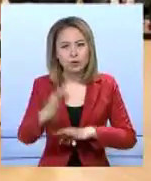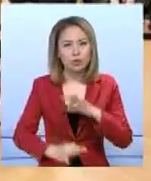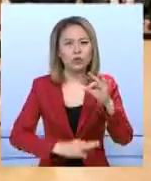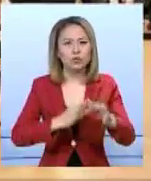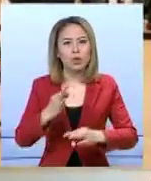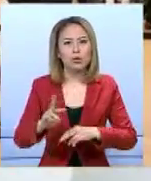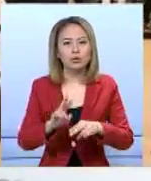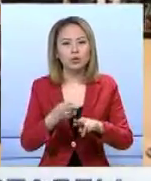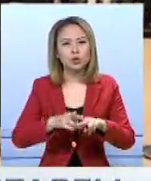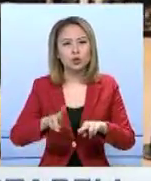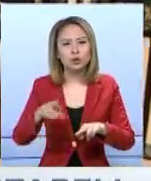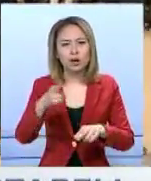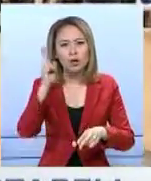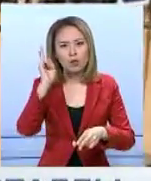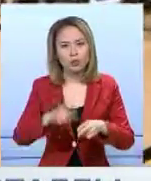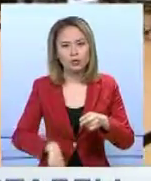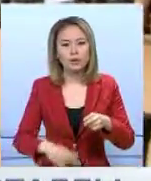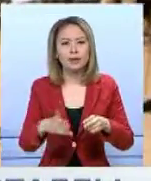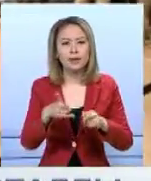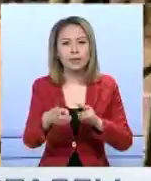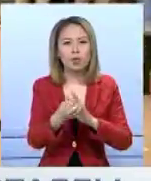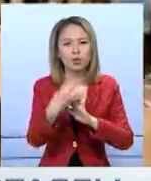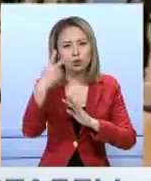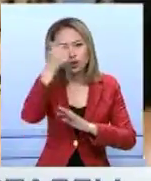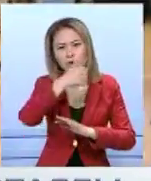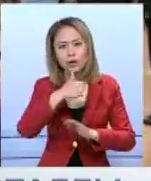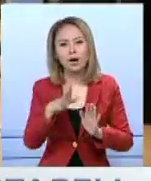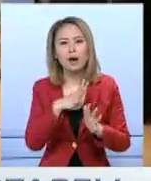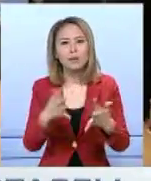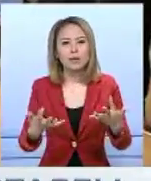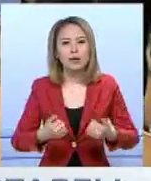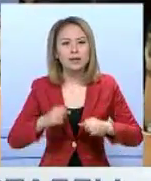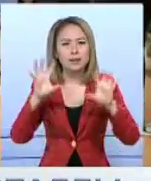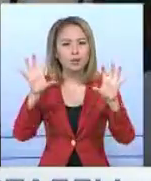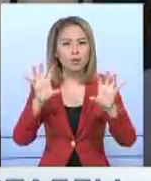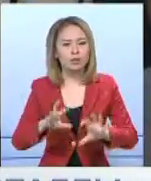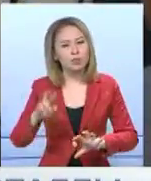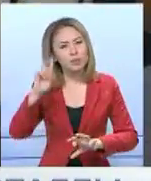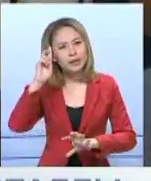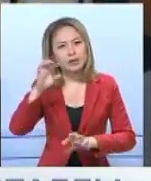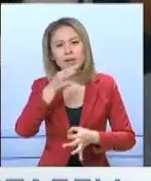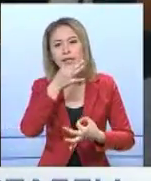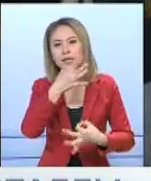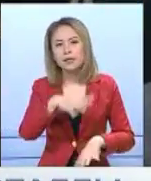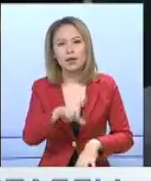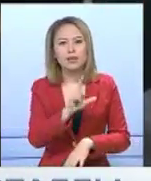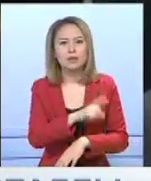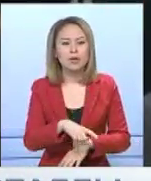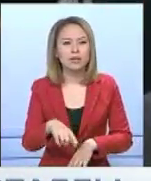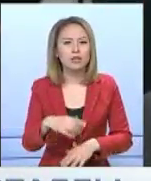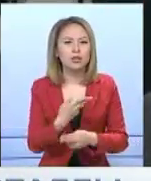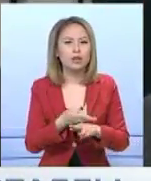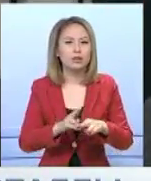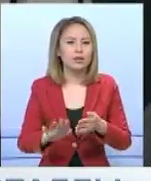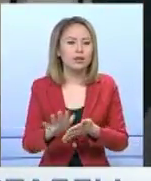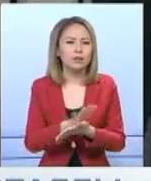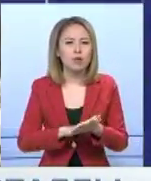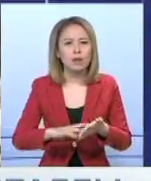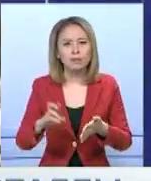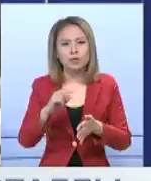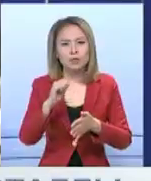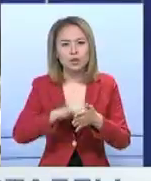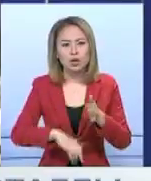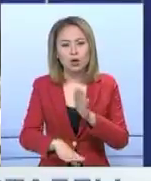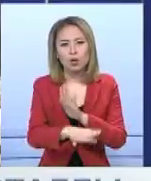тәулікке созылып, жұма күні кешке аяқталуы тиіс. 2014 жылы қабылданған заң бойынша мемлекеттің кезге келген азаматы ешқандай